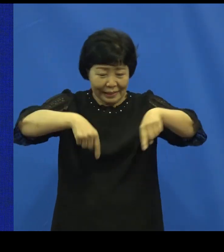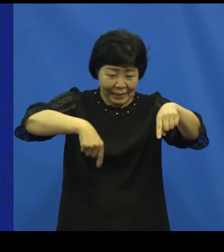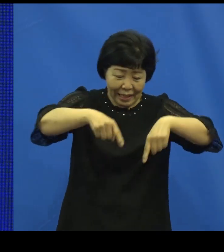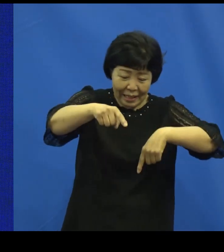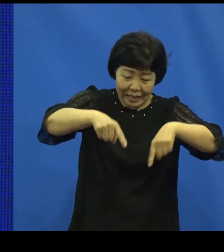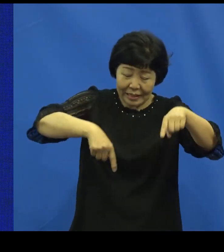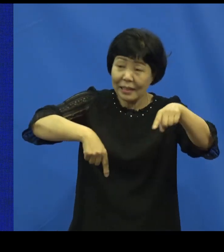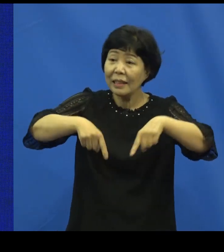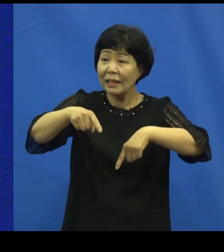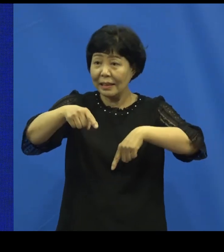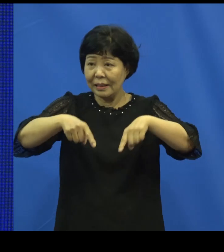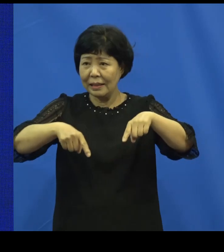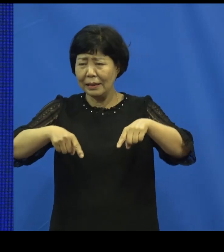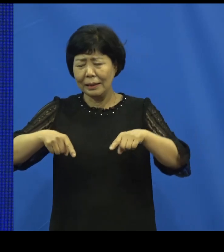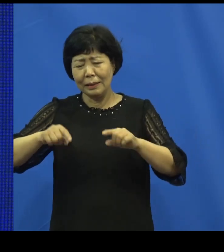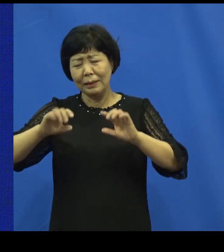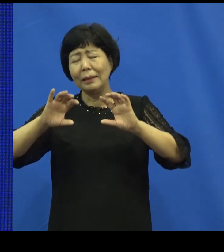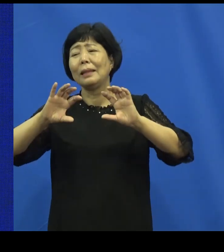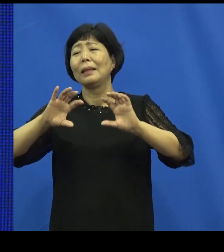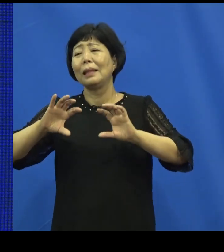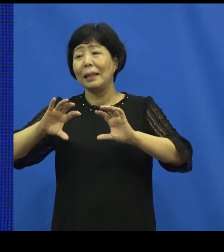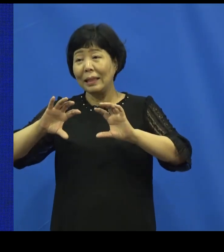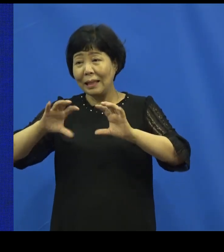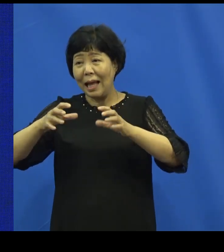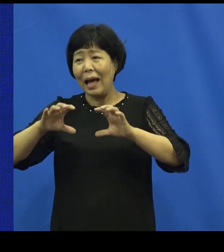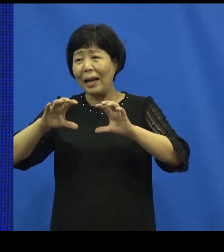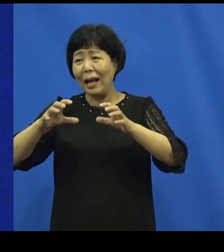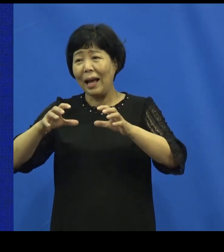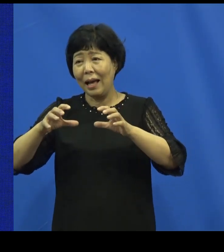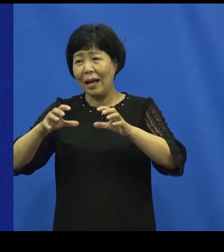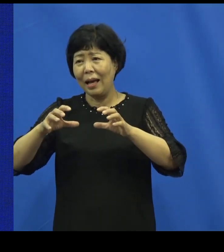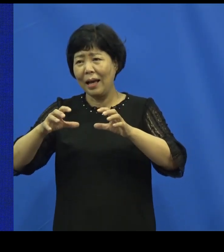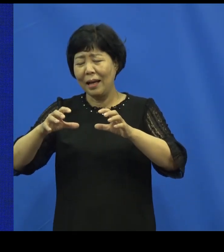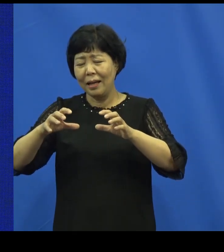통치하시는 그 나라에서만 만들어질 수 있는 사람이에요.